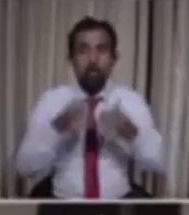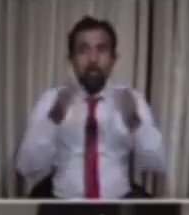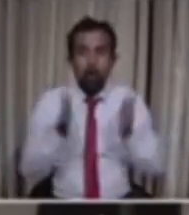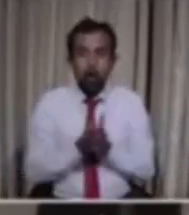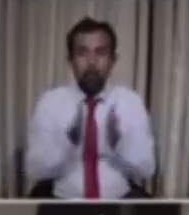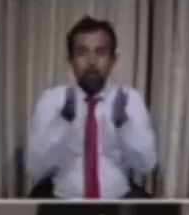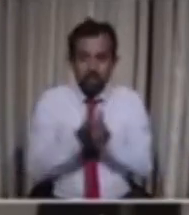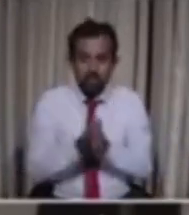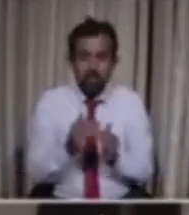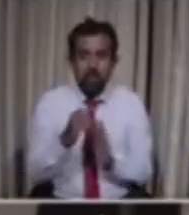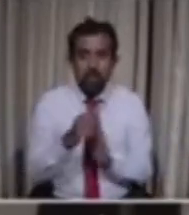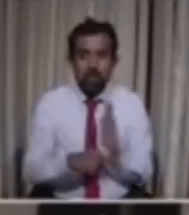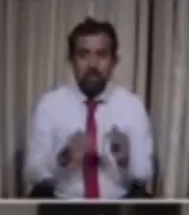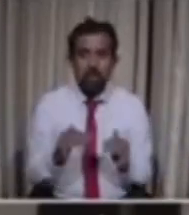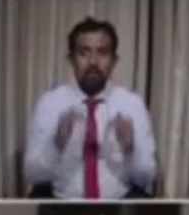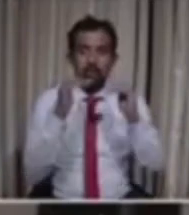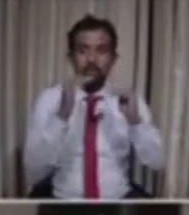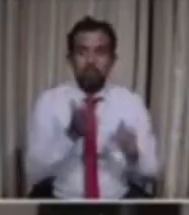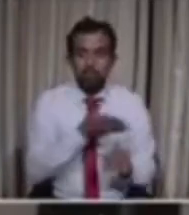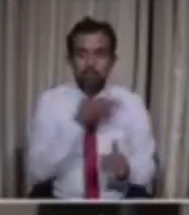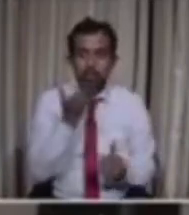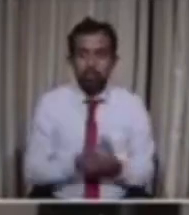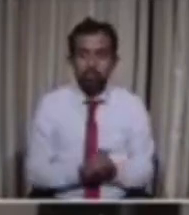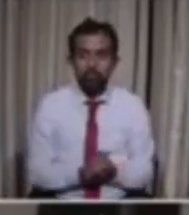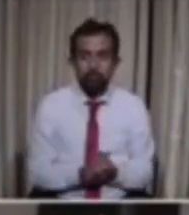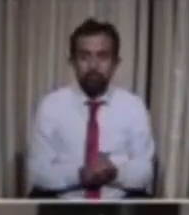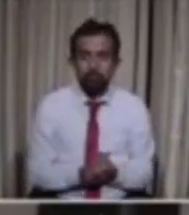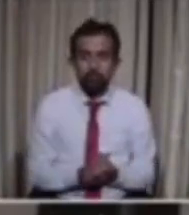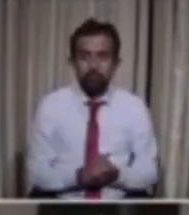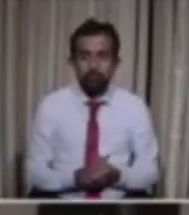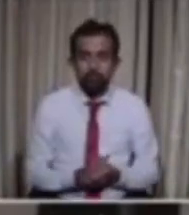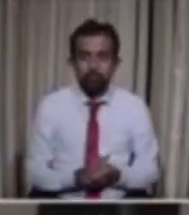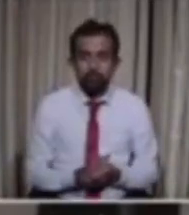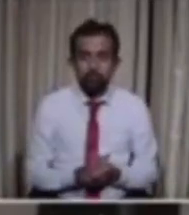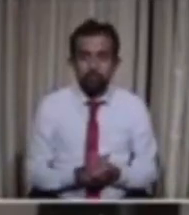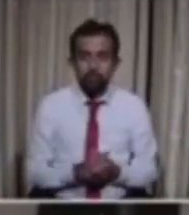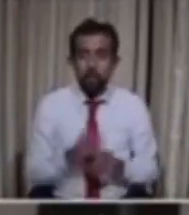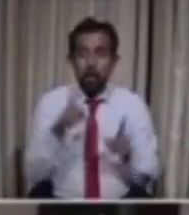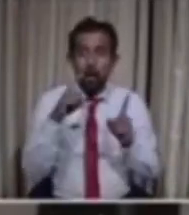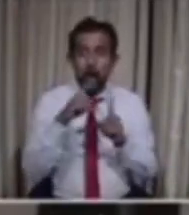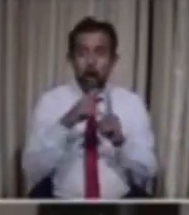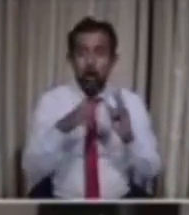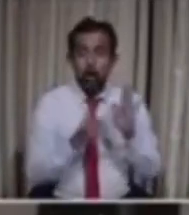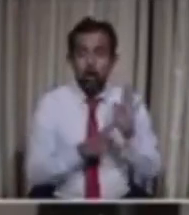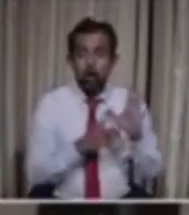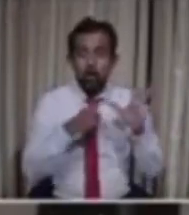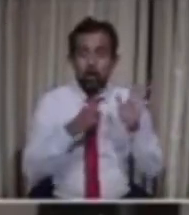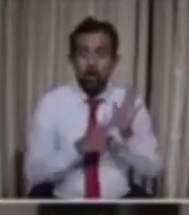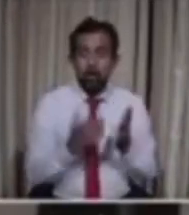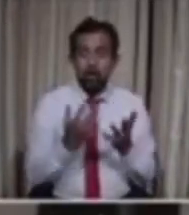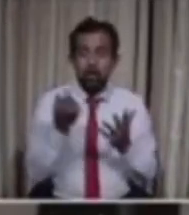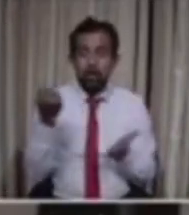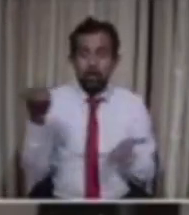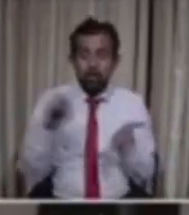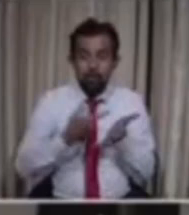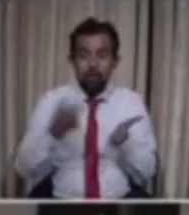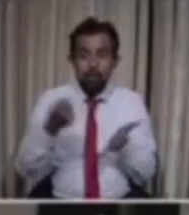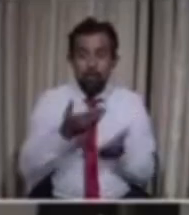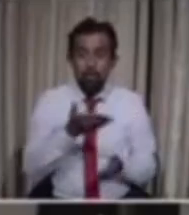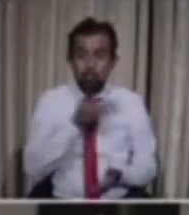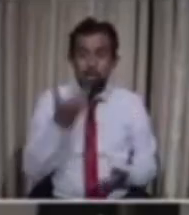மக்கள் 1000 கோடி ரூபாய் பில்லியன் டாலர்களை கொண்டு வந்து இந்த நாட்டிலே முதலீடு செய்து இந்த நாட்டை கட்டி எழுப்புவதற்கும் இந்த நாட்டிலே